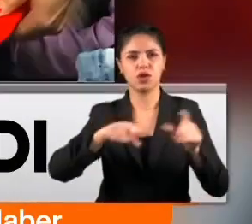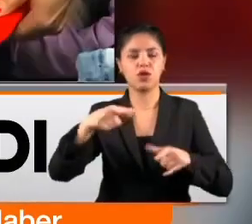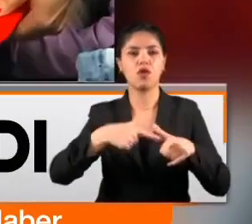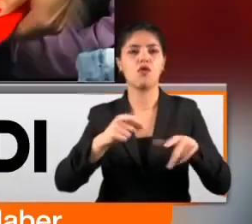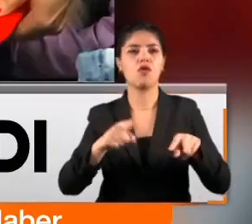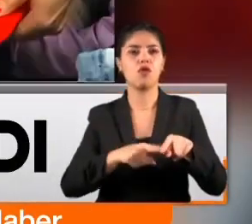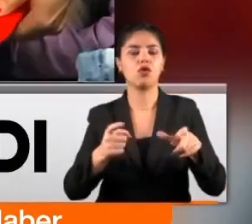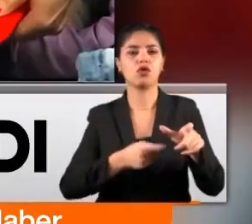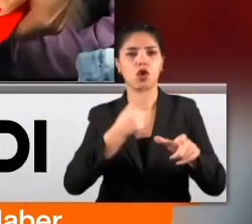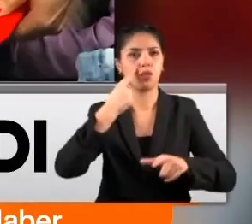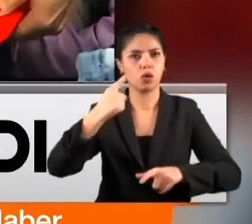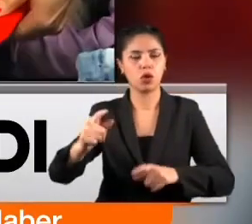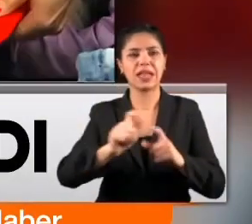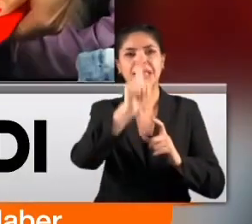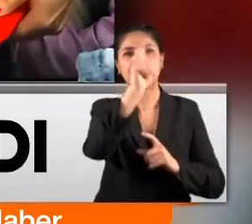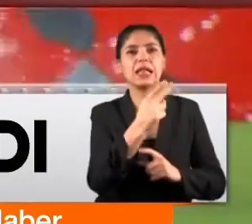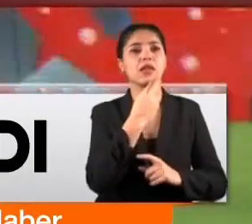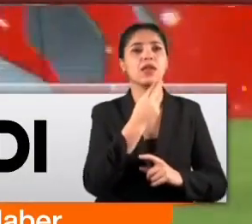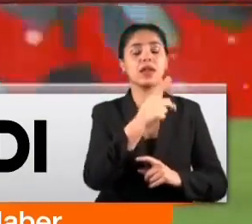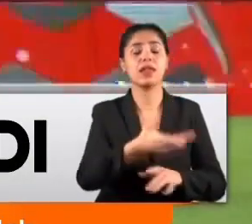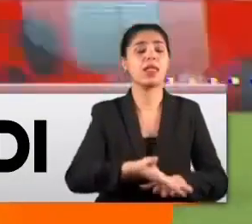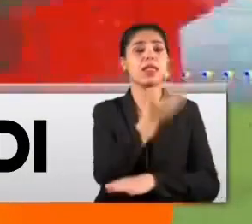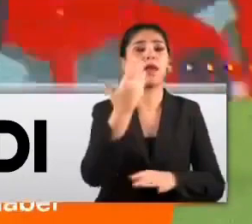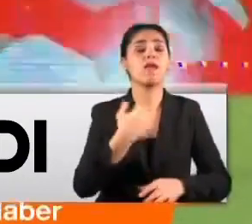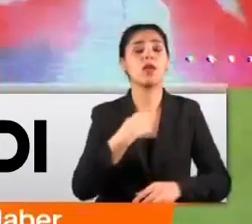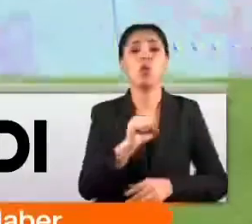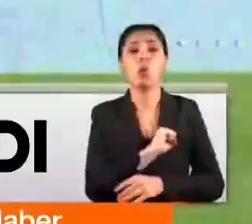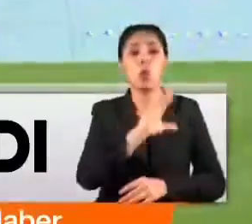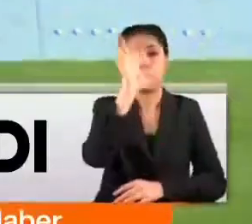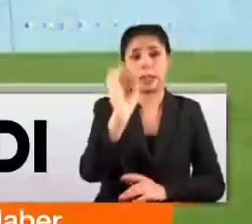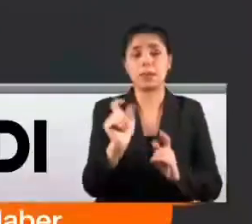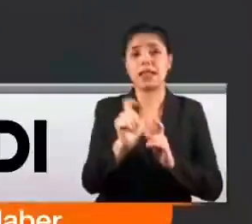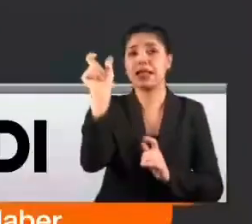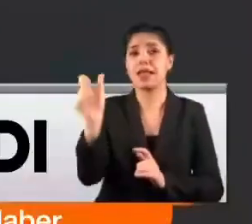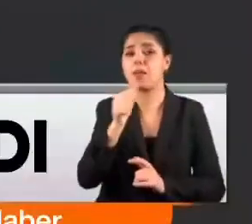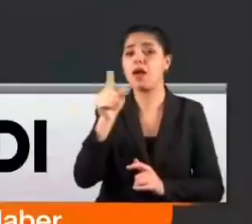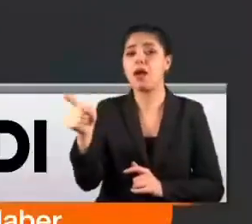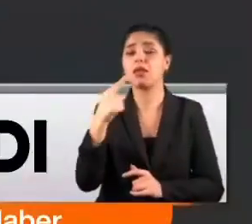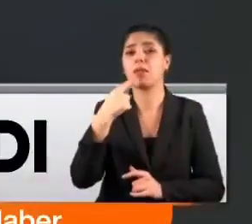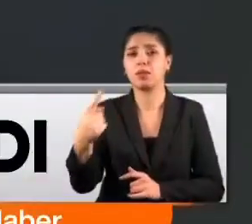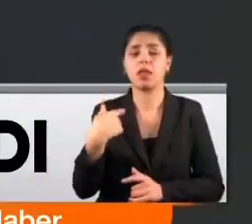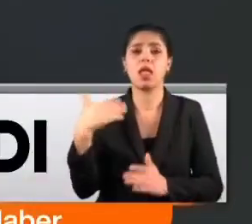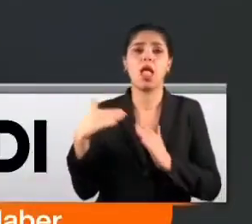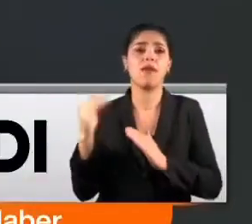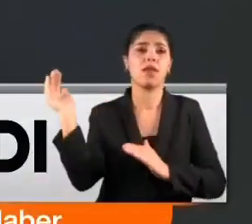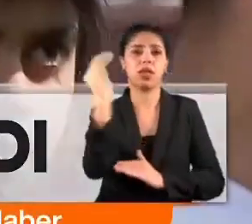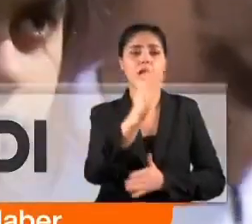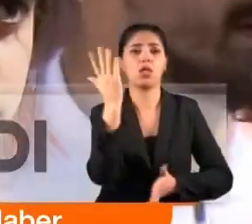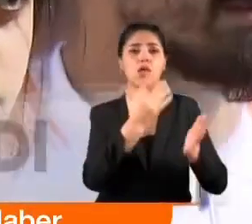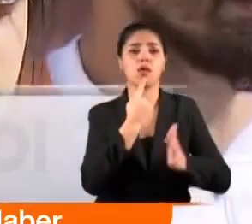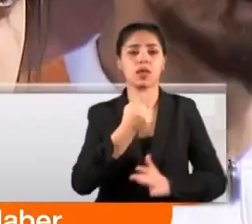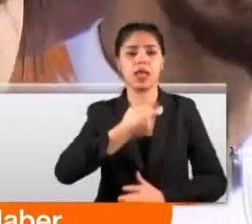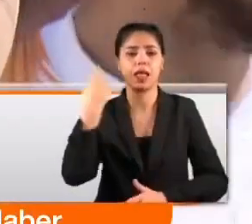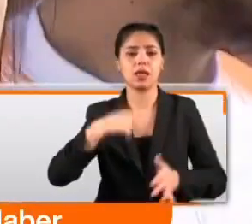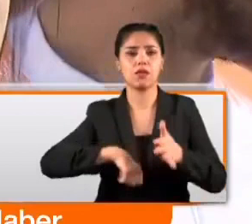soruşturmasında Seçil Erzan en çok korktuğu isim olarak göstermişti Semih Kaya'yı. Evine gelerek kendisini darp ettiğini iddia etmişti. Eski futbolcu